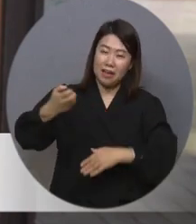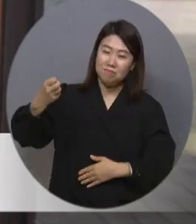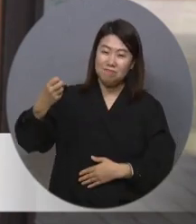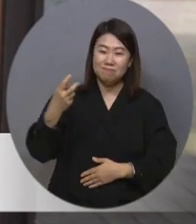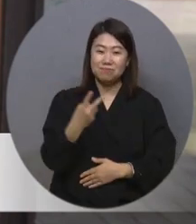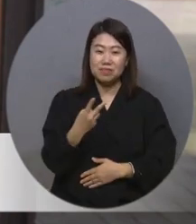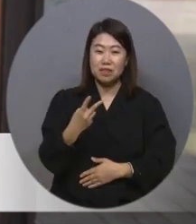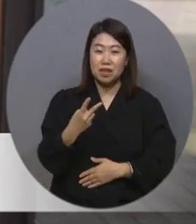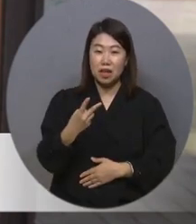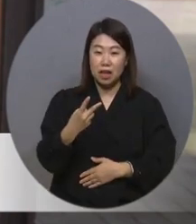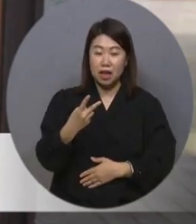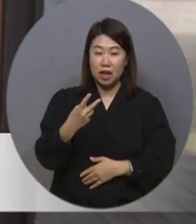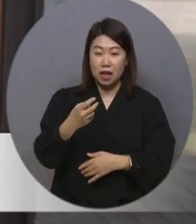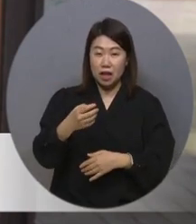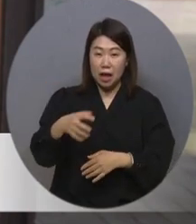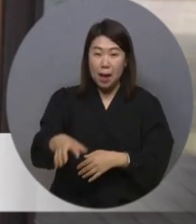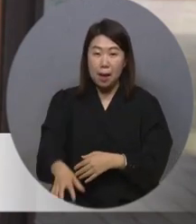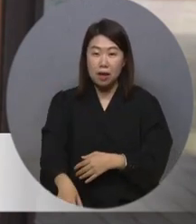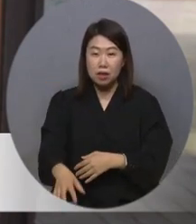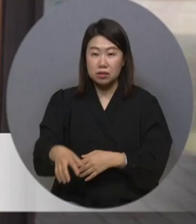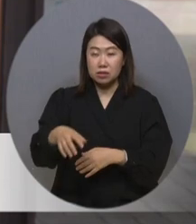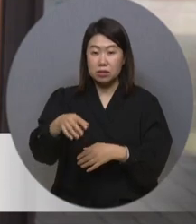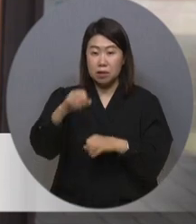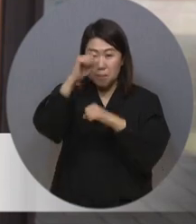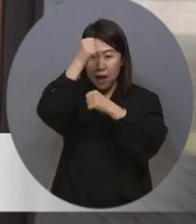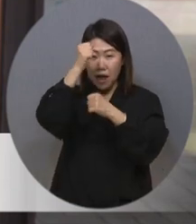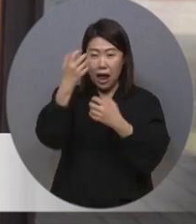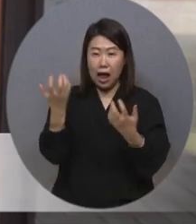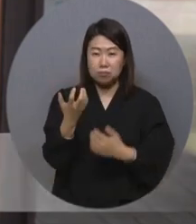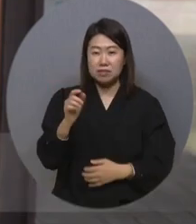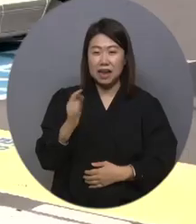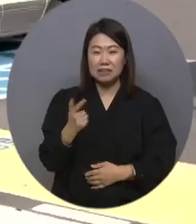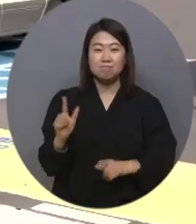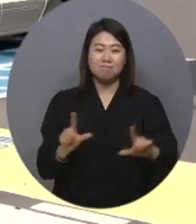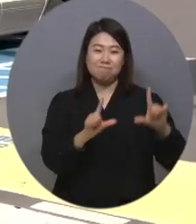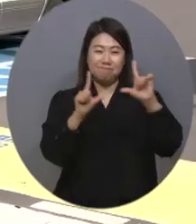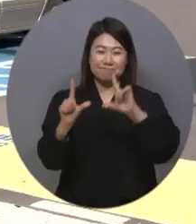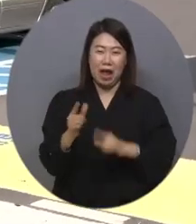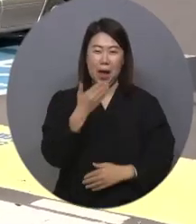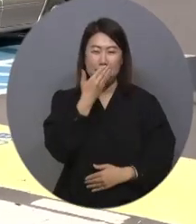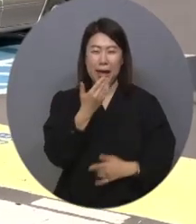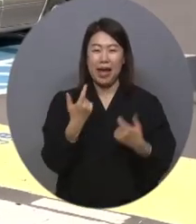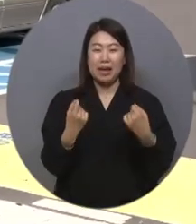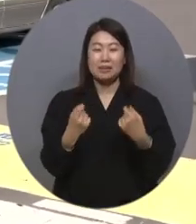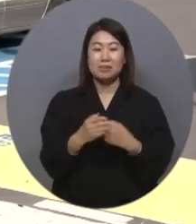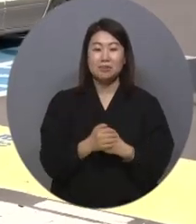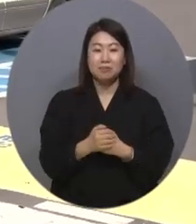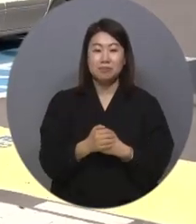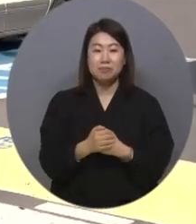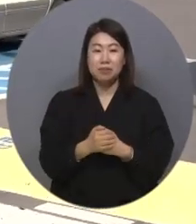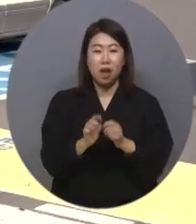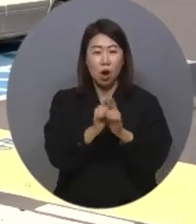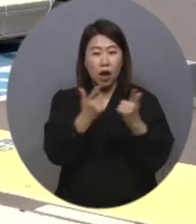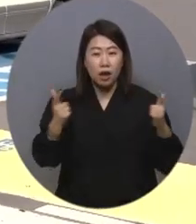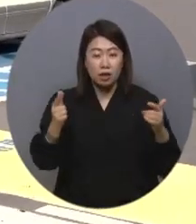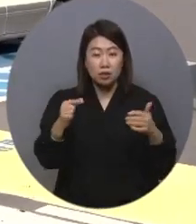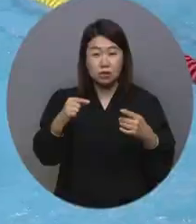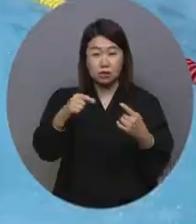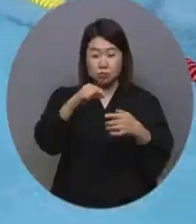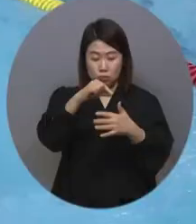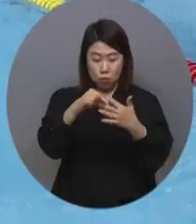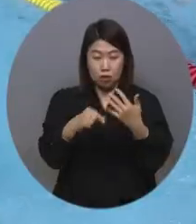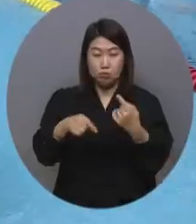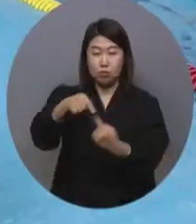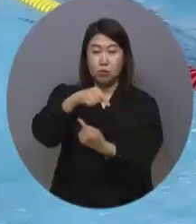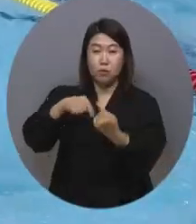무릎이 덜 아파 아주 살 것 같아요 고흥군 보건소는 다양한 건강증진 프로그램을 운영하고